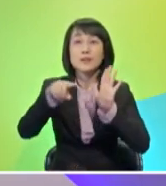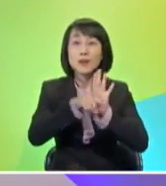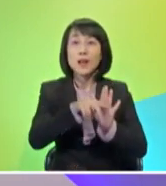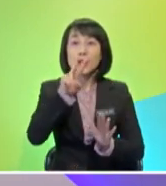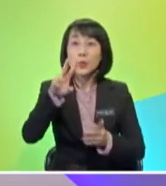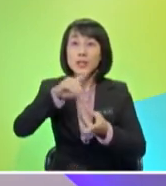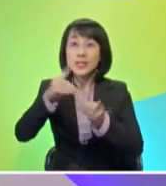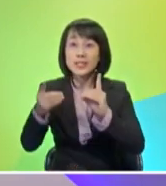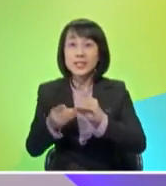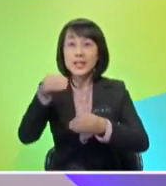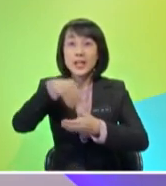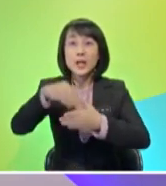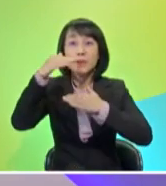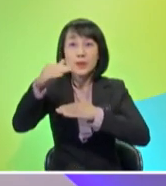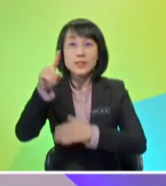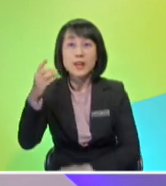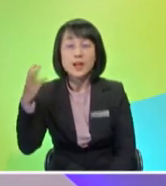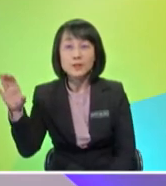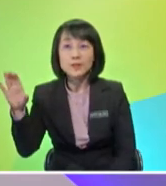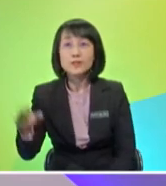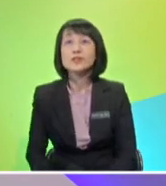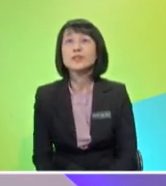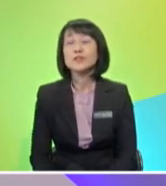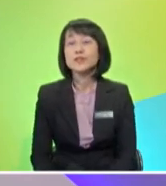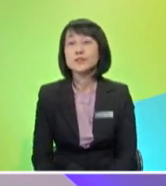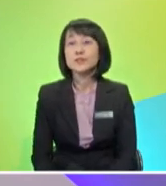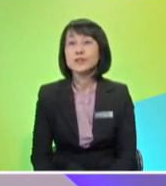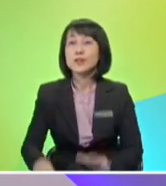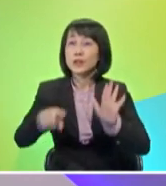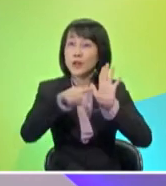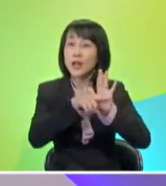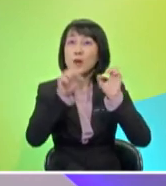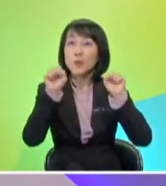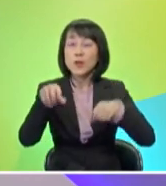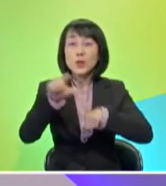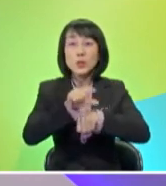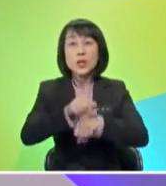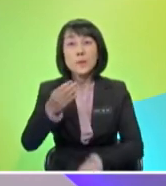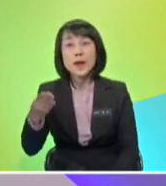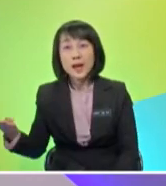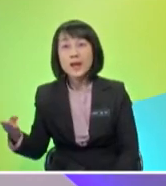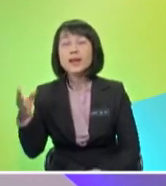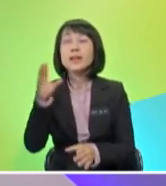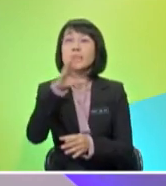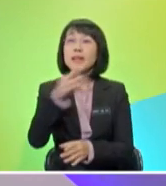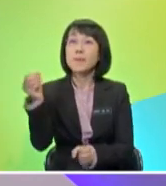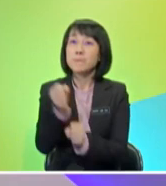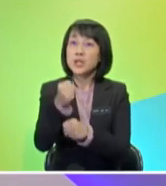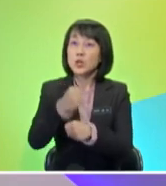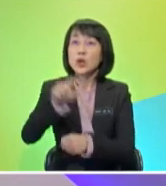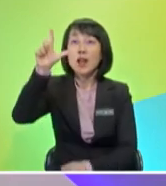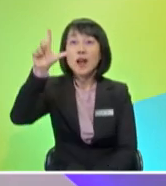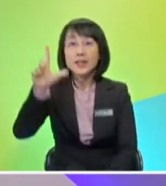100. Dan tadi cikgu juga telah menunjukkan menolak boleh menggunakan bahan mawujud dan juga kaedah bentuk lazim. Dan